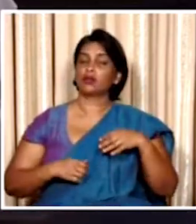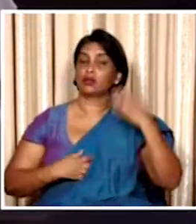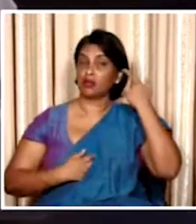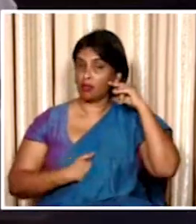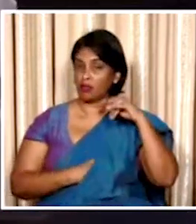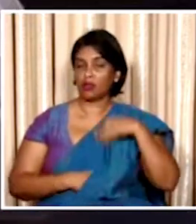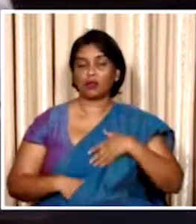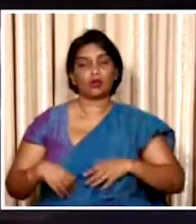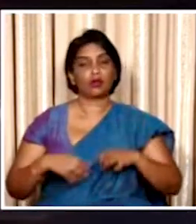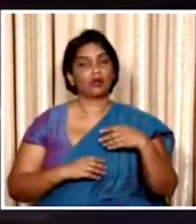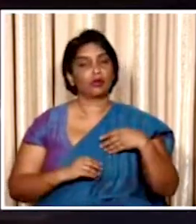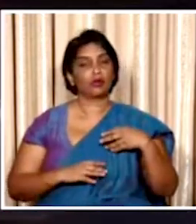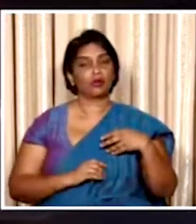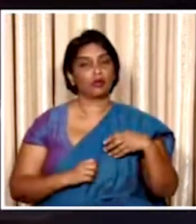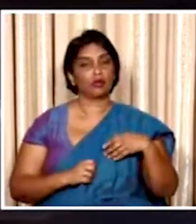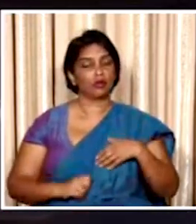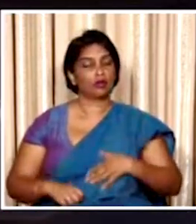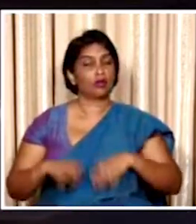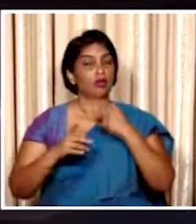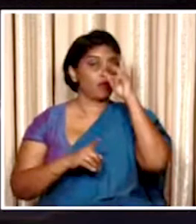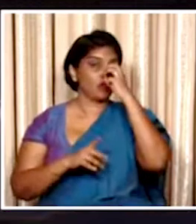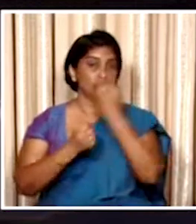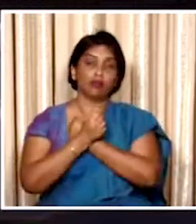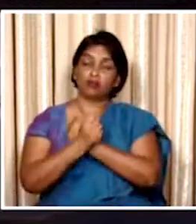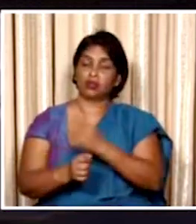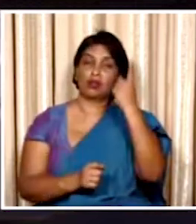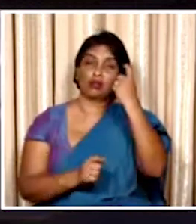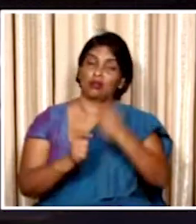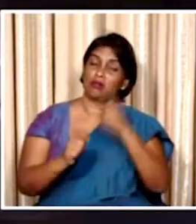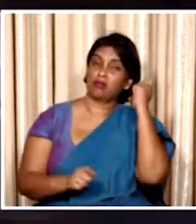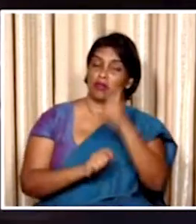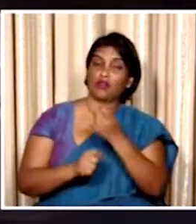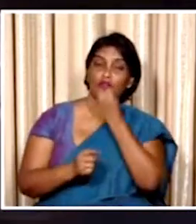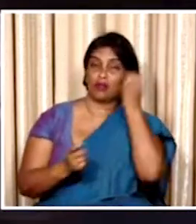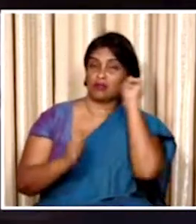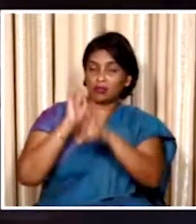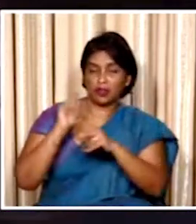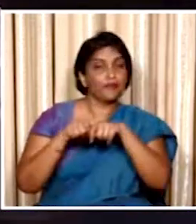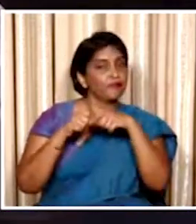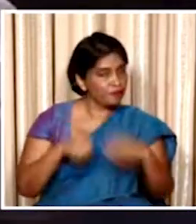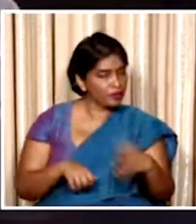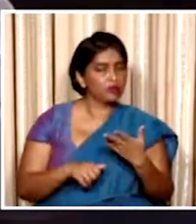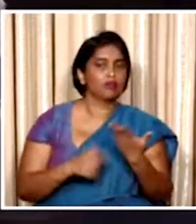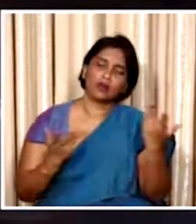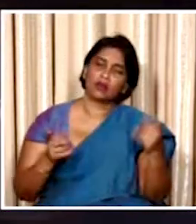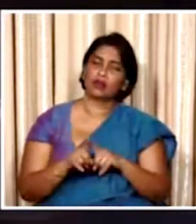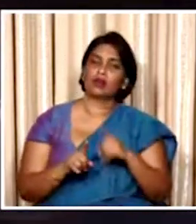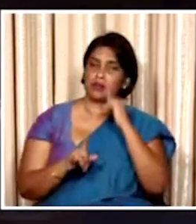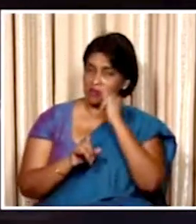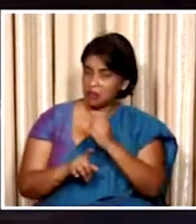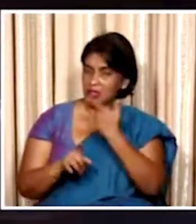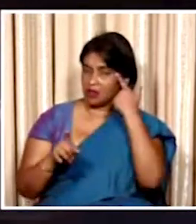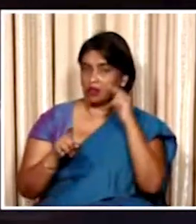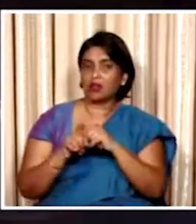බන්ධනාගාරගත කළා දහස් ගාණක් වියදම් කරලා එයාව නඩත්තු කරන්න තවත් වැයබරක් දරනවද? එහෙම නැත්නම් ඒ චෝදනාව